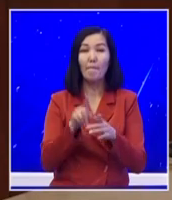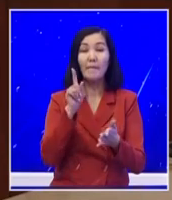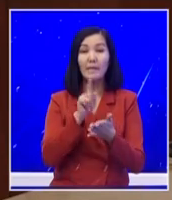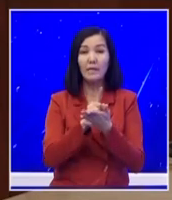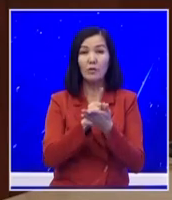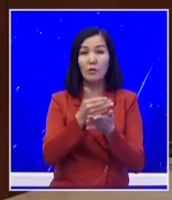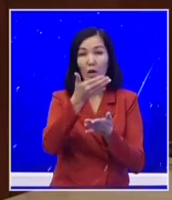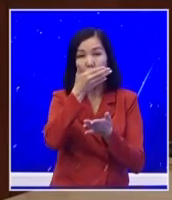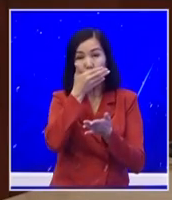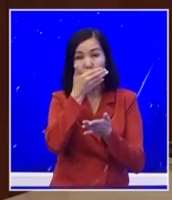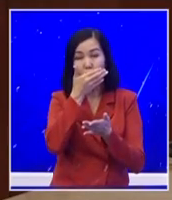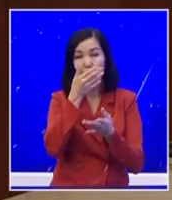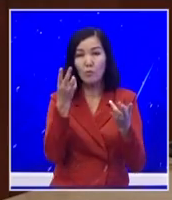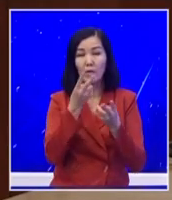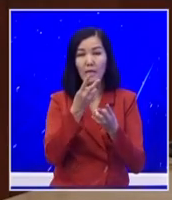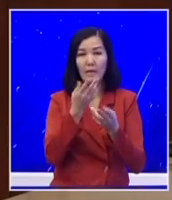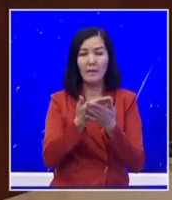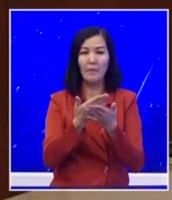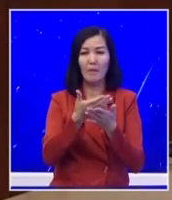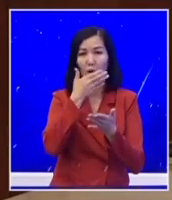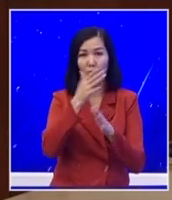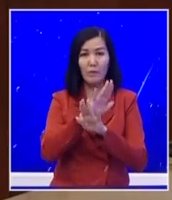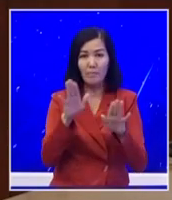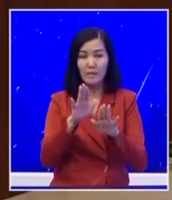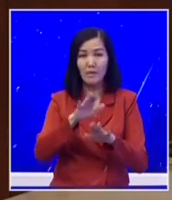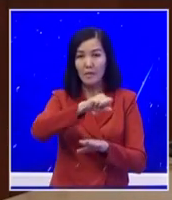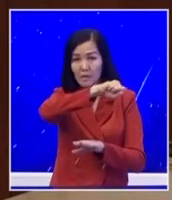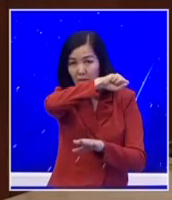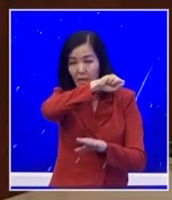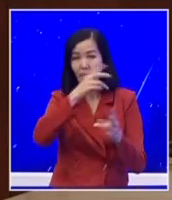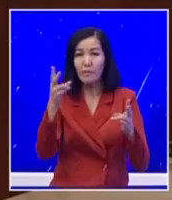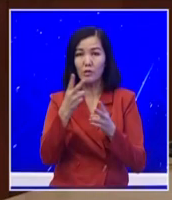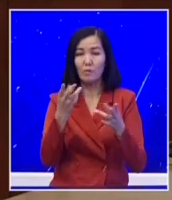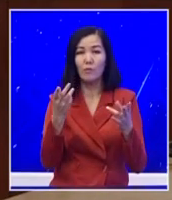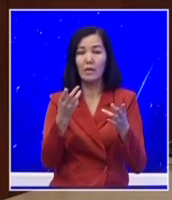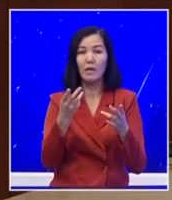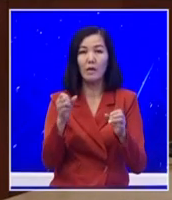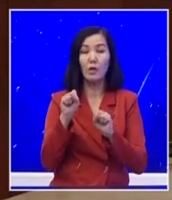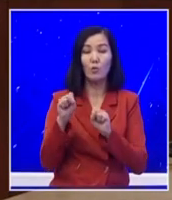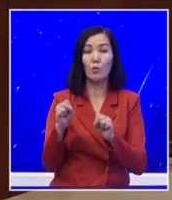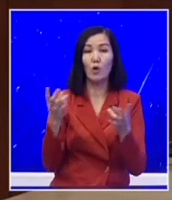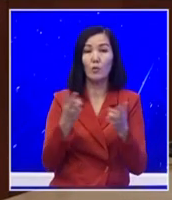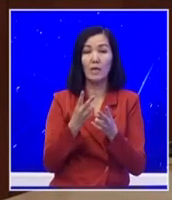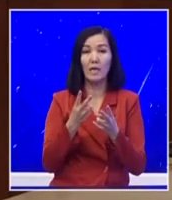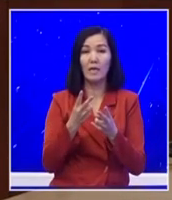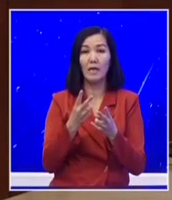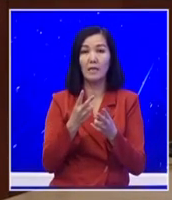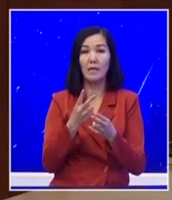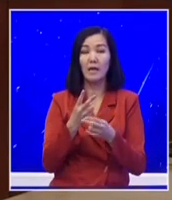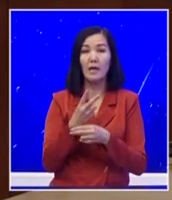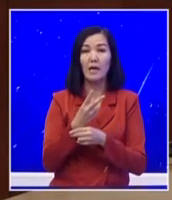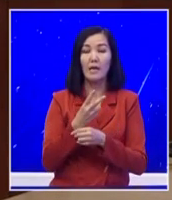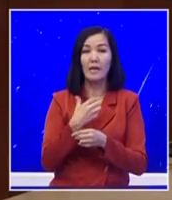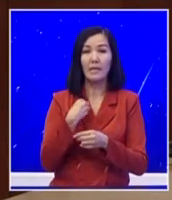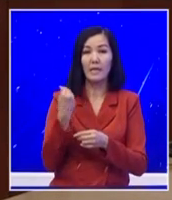түрде аузыңызды жабуыңыз керек. Бірақ әдеттегі де алақан мен емес, шынтағыз бен бүркегенің жөн. Ал жөтелу кезінде киімнің жағасымен